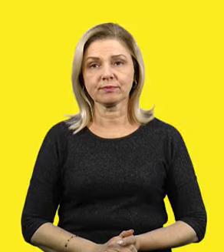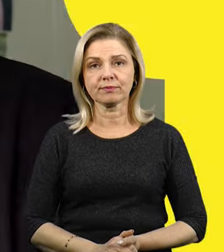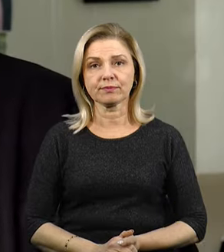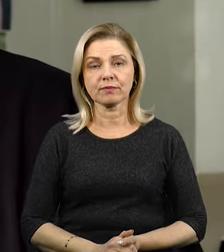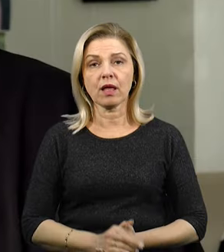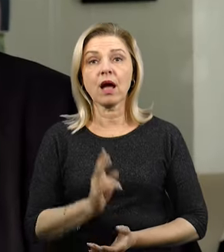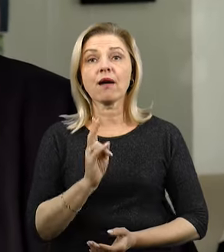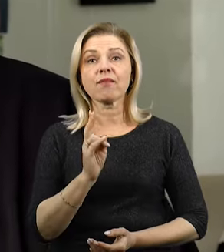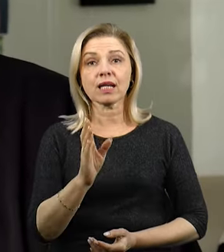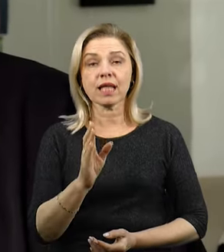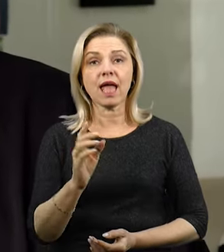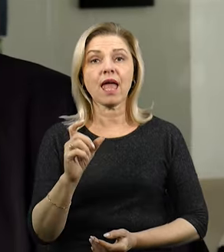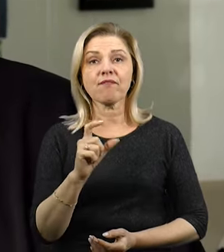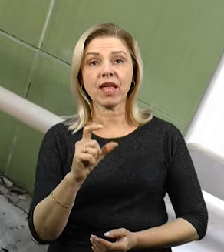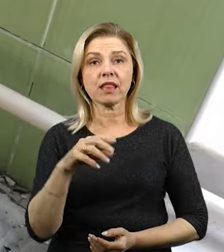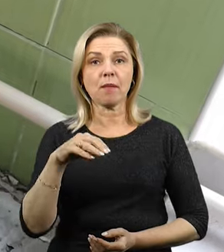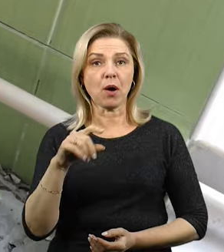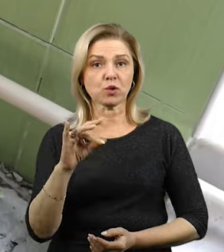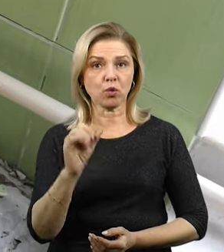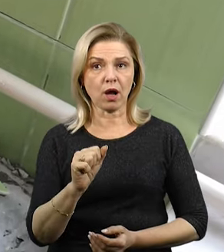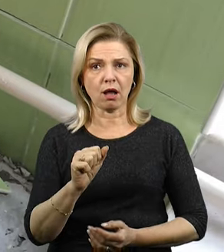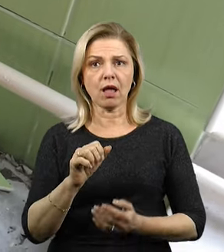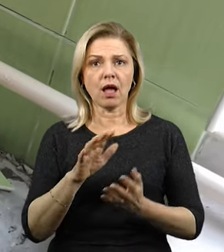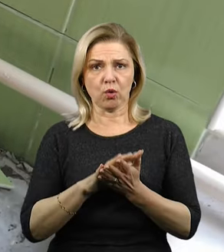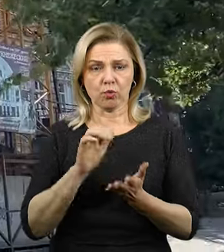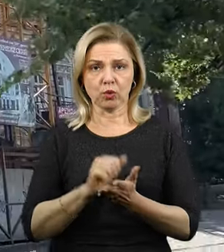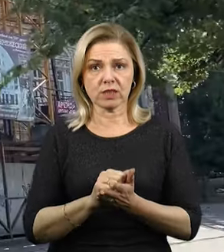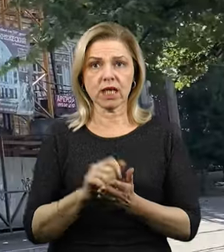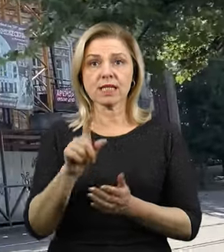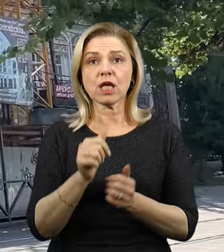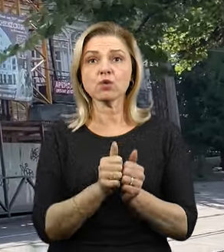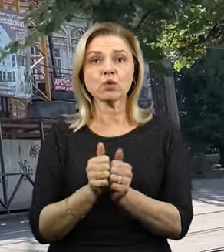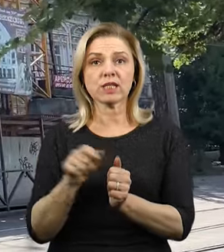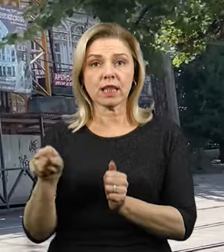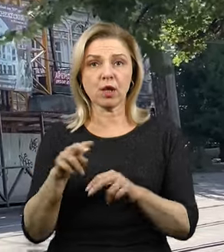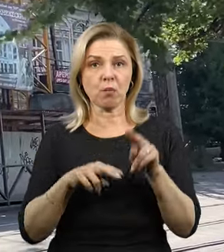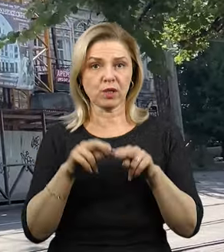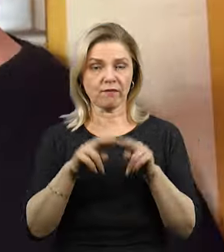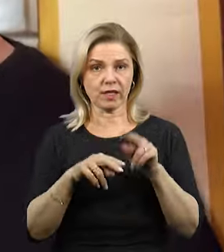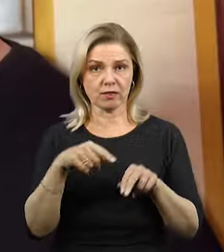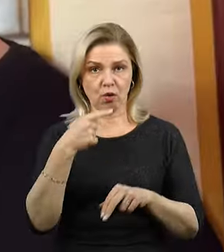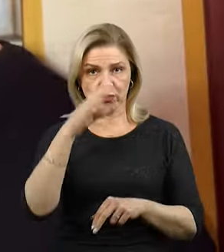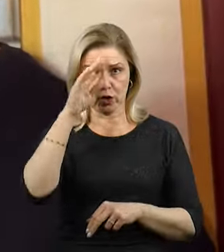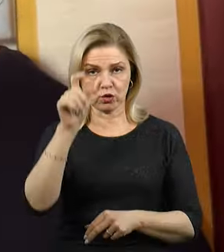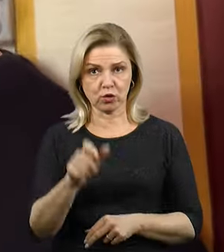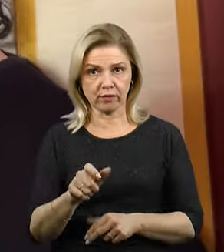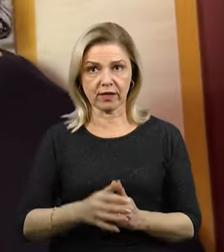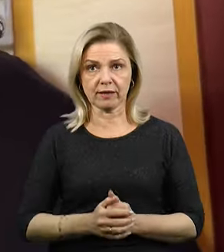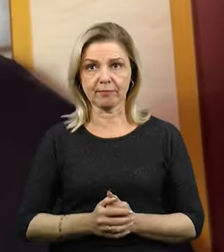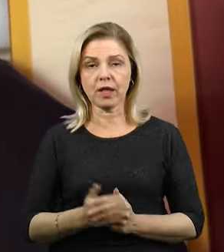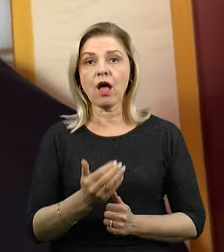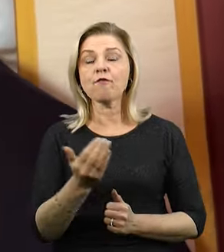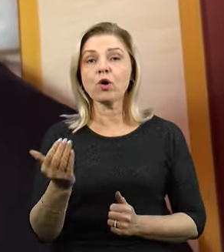зафіксовано квартира Євгена Мазура руйнується все через сусіднє будівництво говорить чоловік Вони тільки